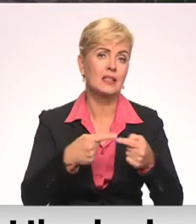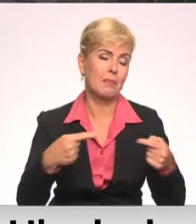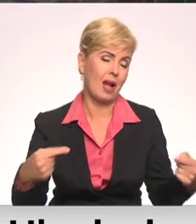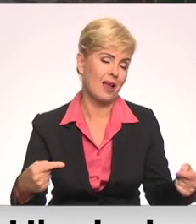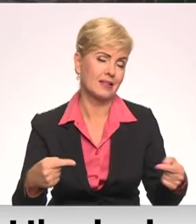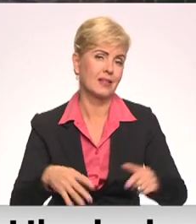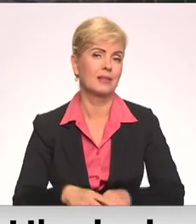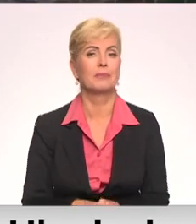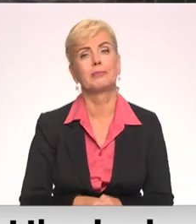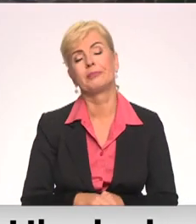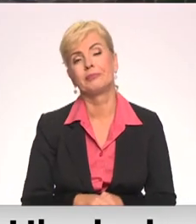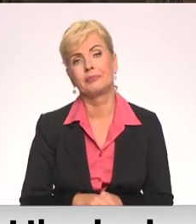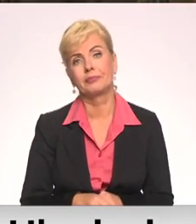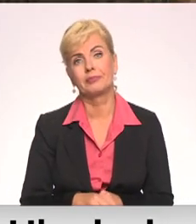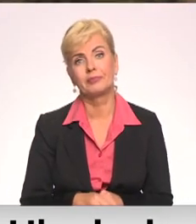Plašāk Dāvids Freidenfelds.